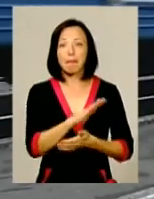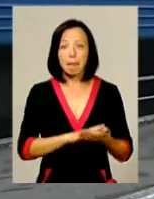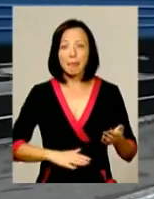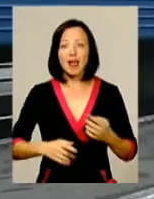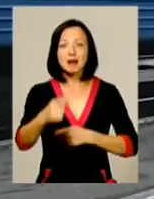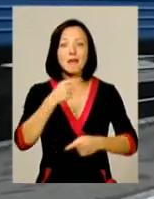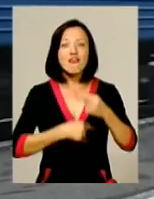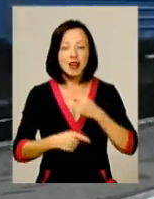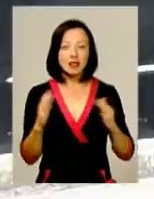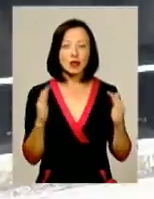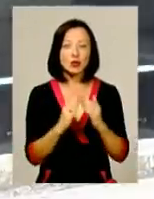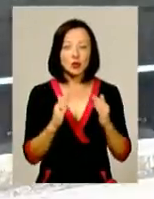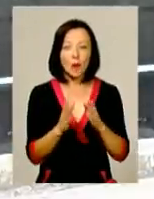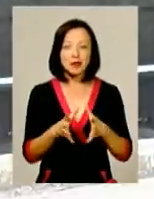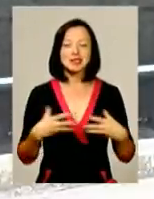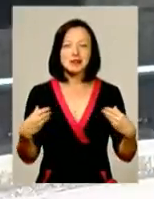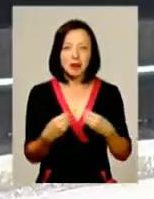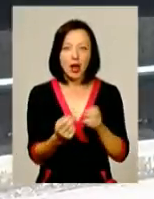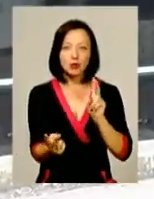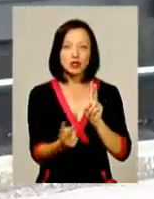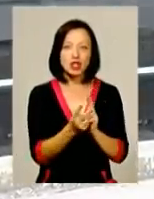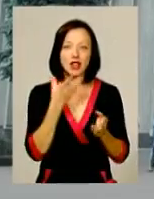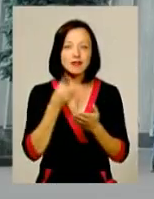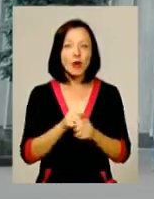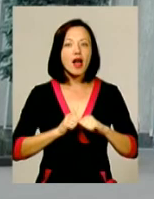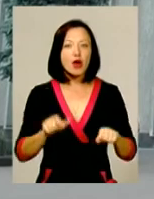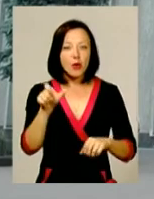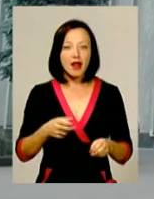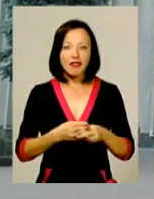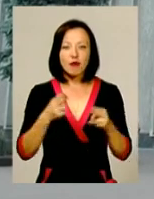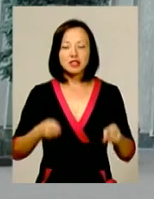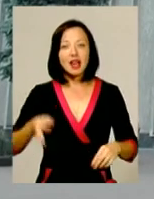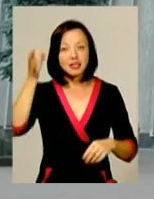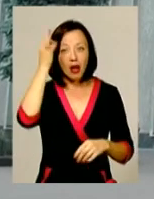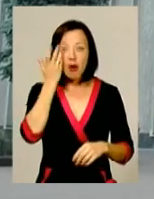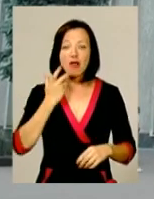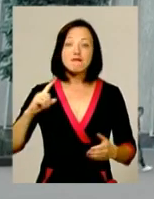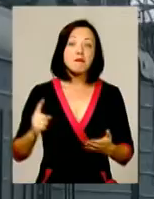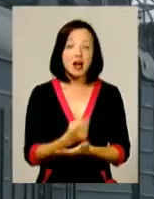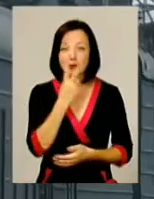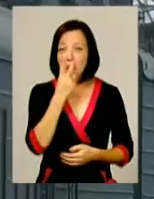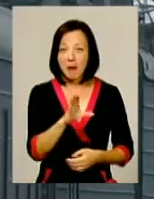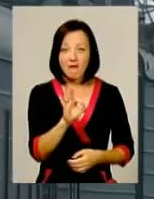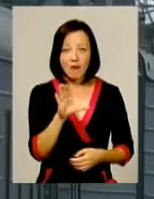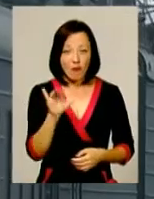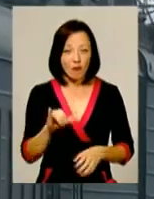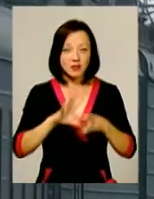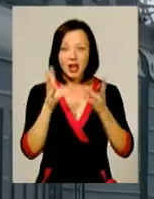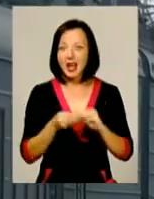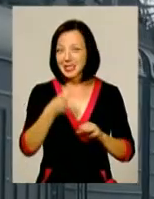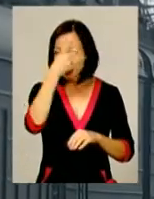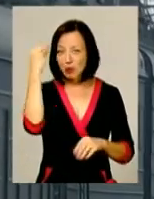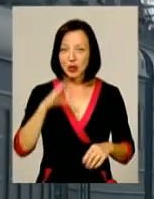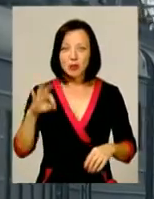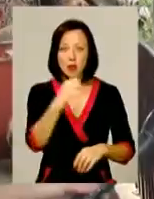довгоочікуване повернення додому. Сім'я Соловейків зустрічала свого героя на вокзалі, згадують, коли вперше побачили Володимира і взагалі забули про